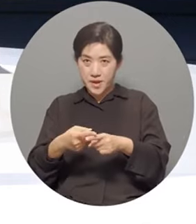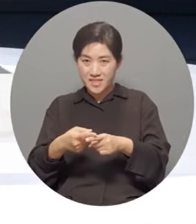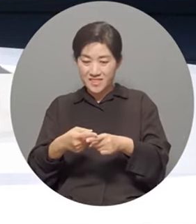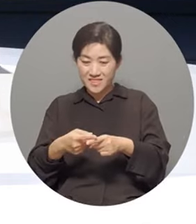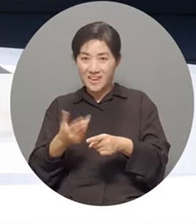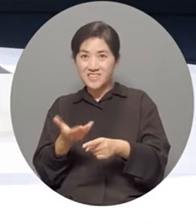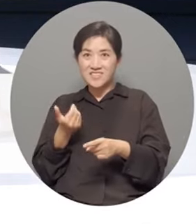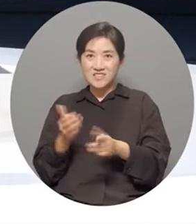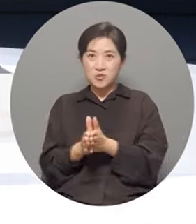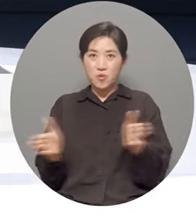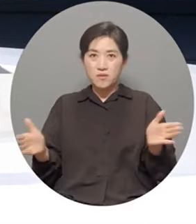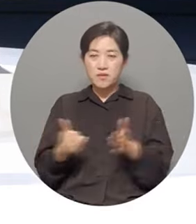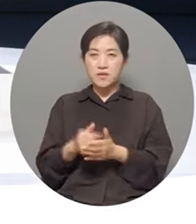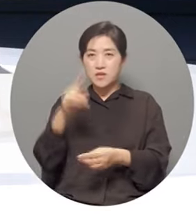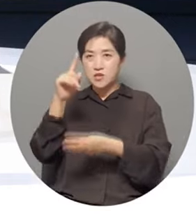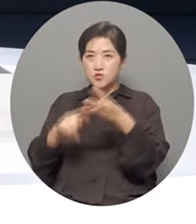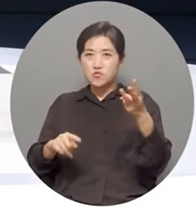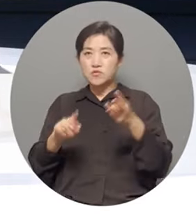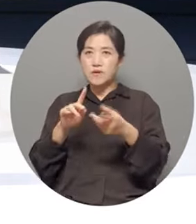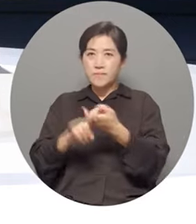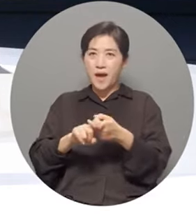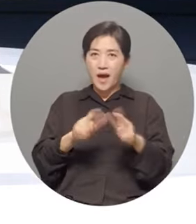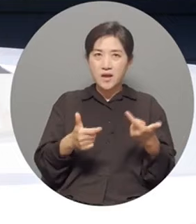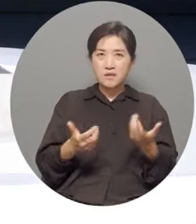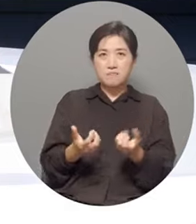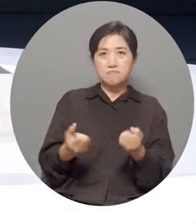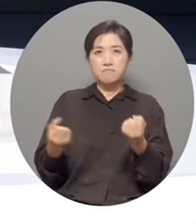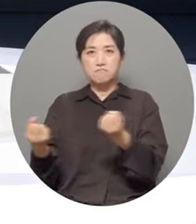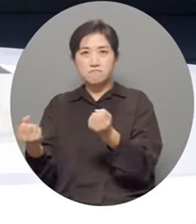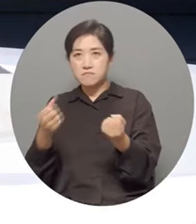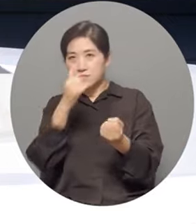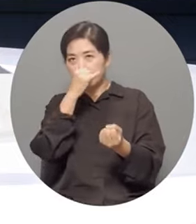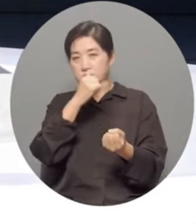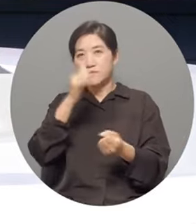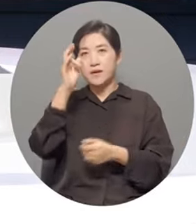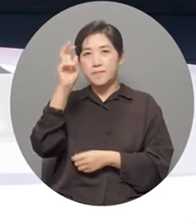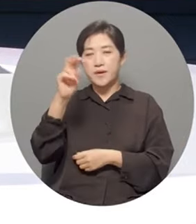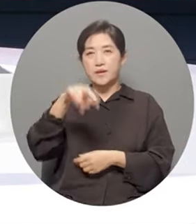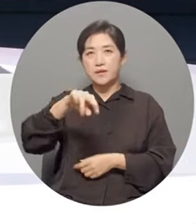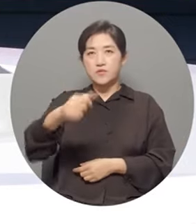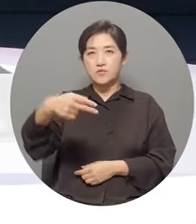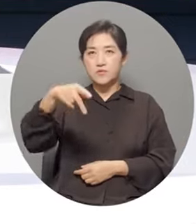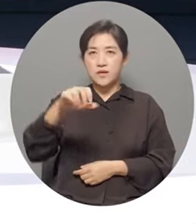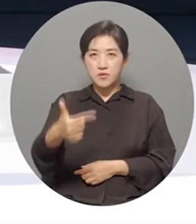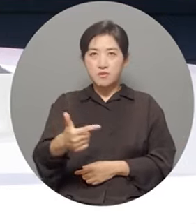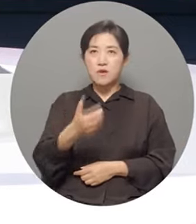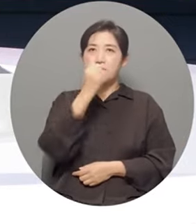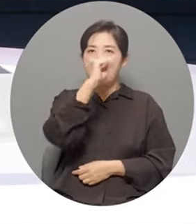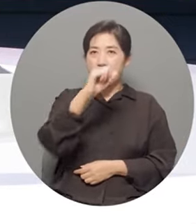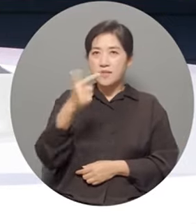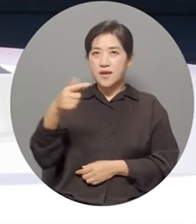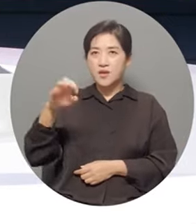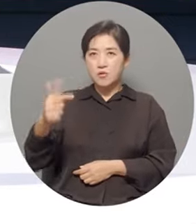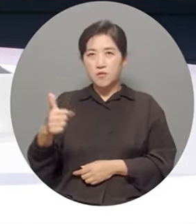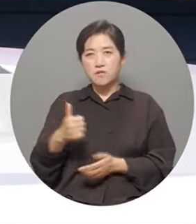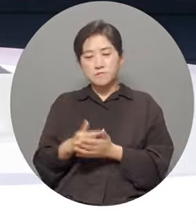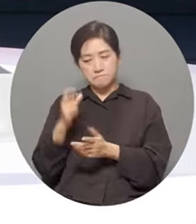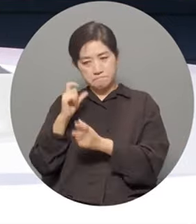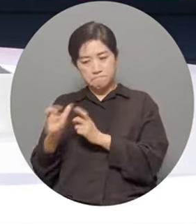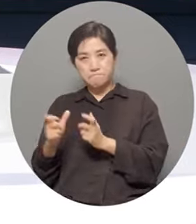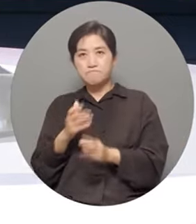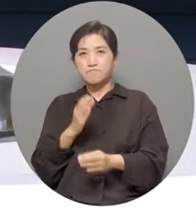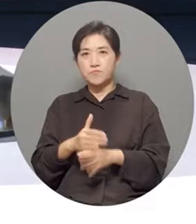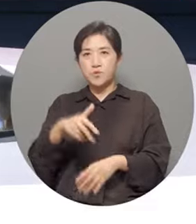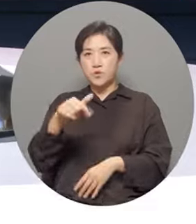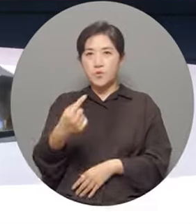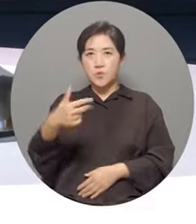전에 친일이냐 아니냐의 대립구도를 형성할 것으로 보입니다 윤상현 의원은 출마 나영원 의원은 장고에 들어갔습니다